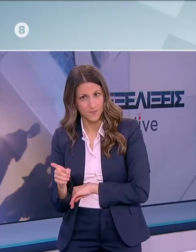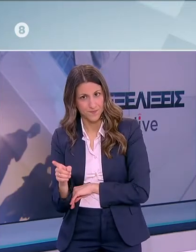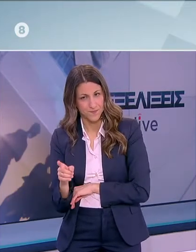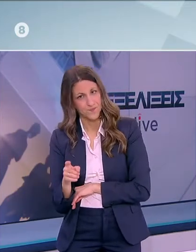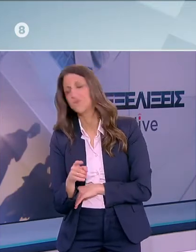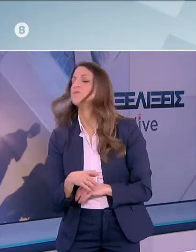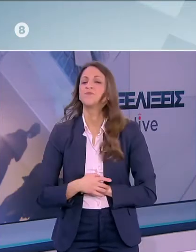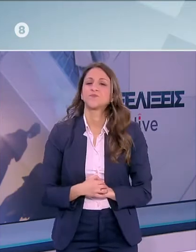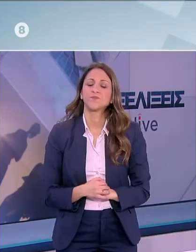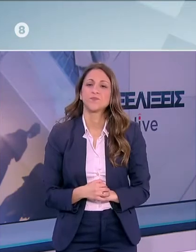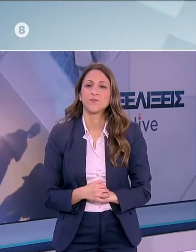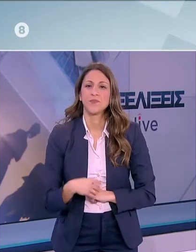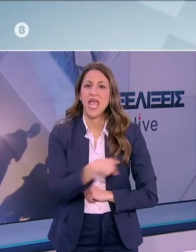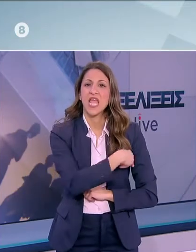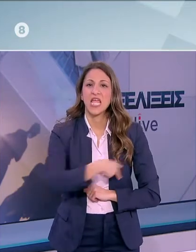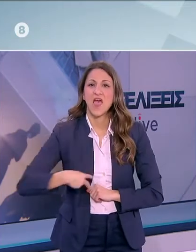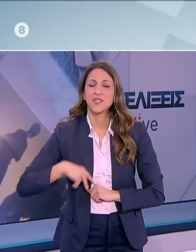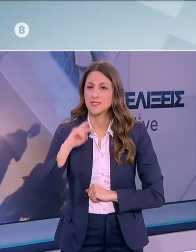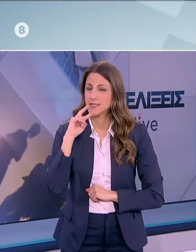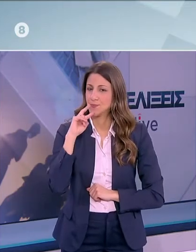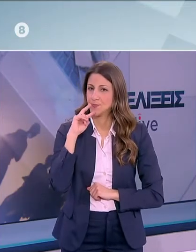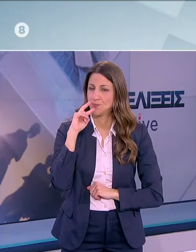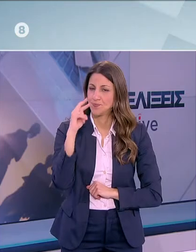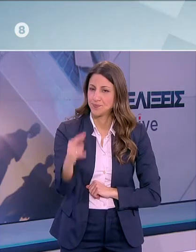Ευχαριστήσω τον αγαπητό δημοσιογράφο για την ερώτηση.